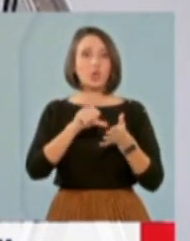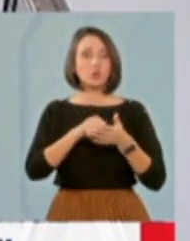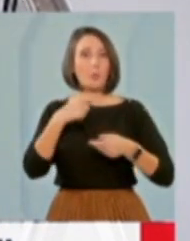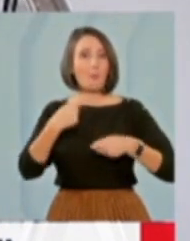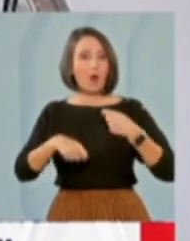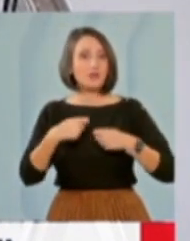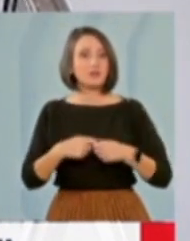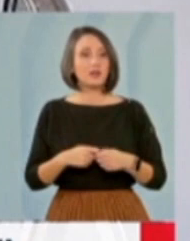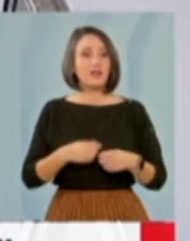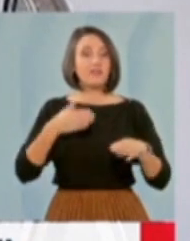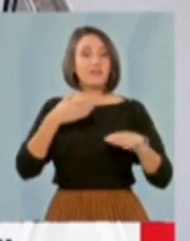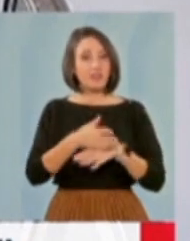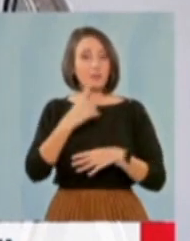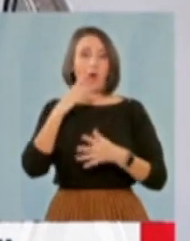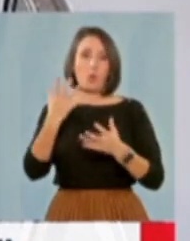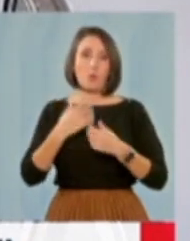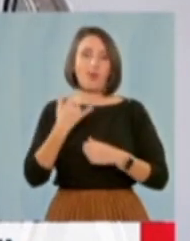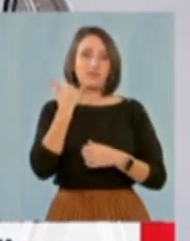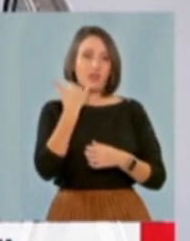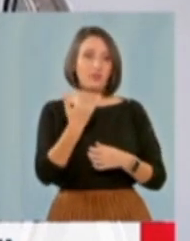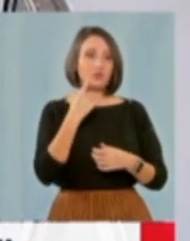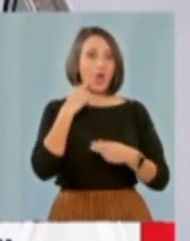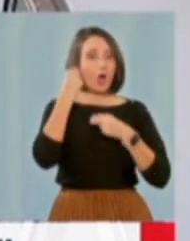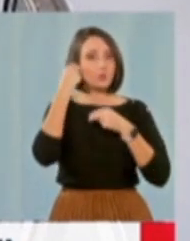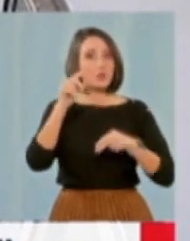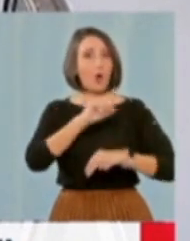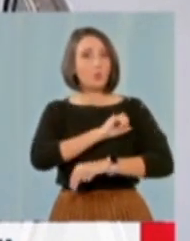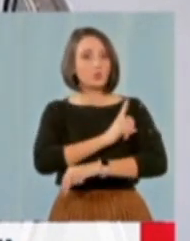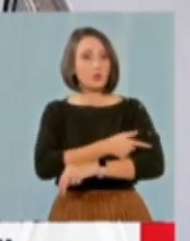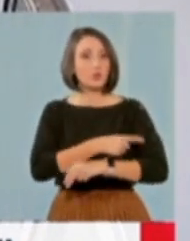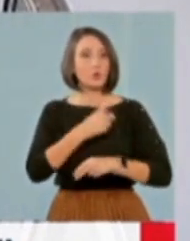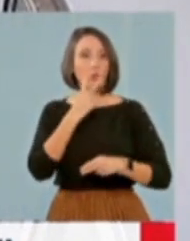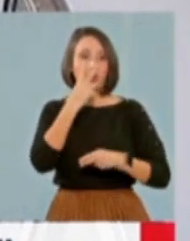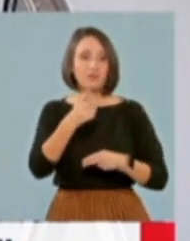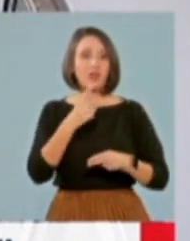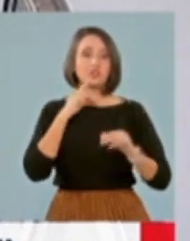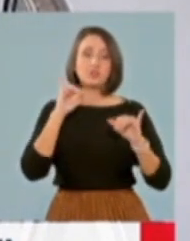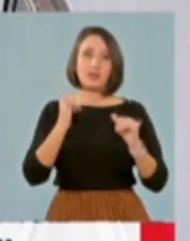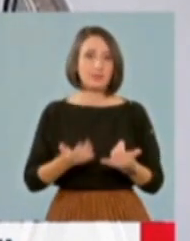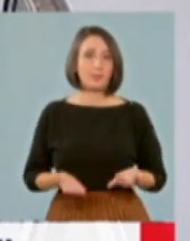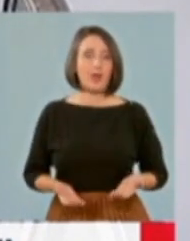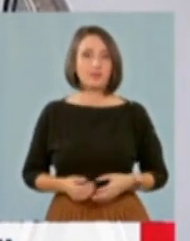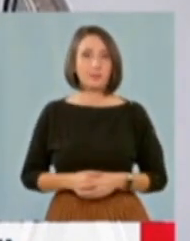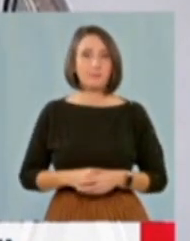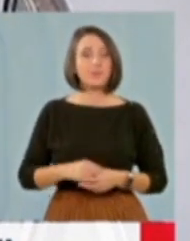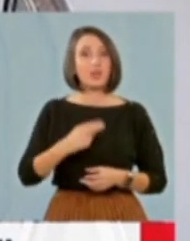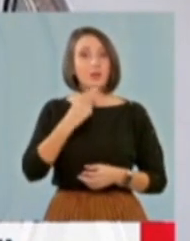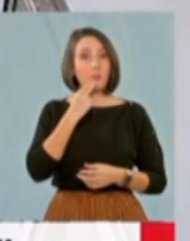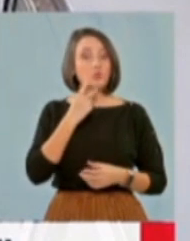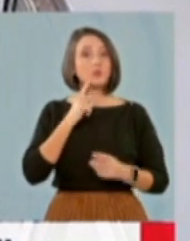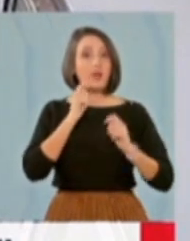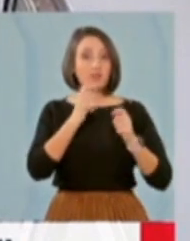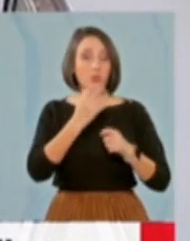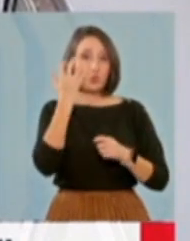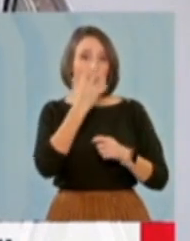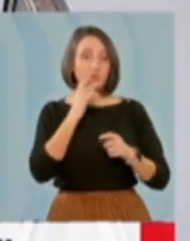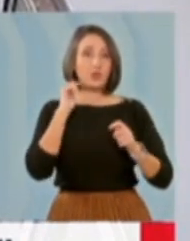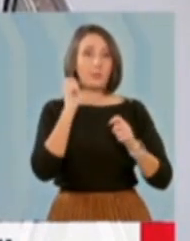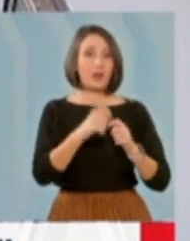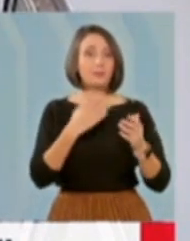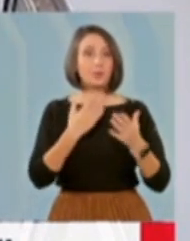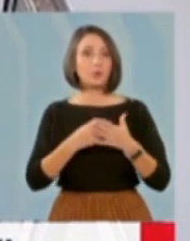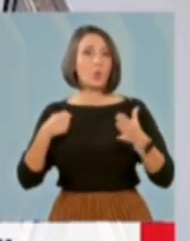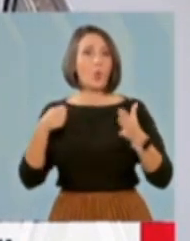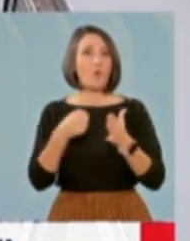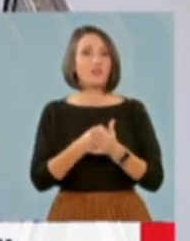Comercial victimă a pus mâna pe telefon și a alertat autoritățile cu privire la cele întâmplate polițistul a depus o plângere pentru